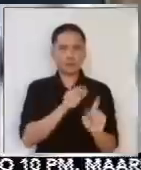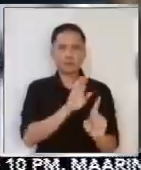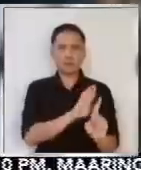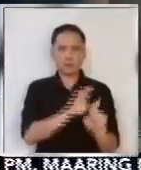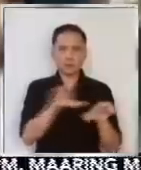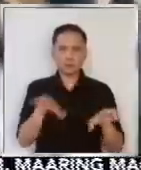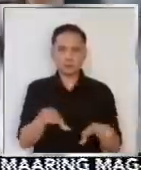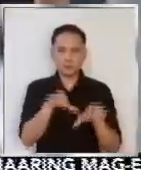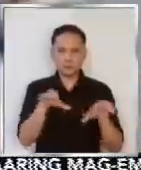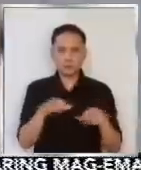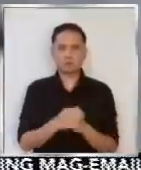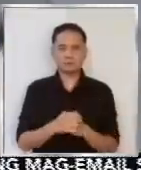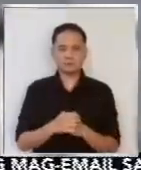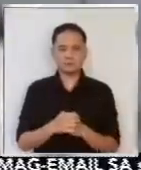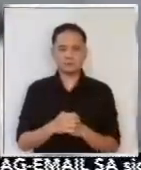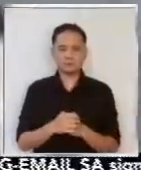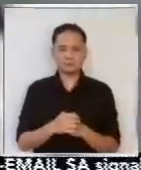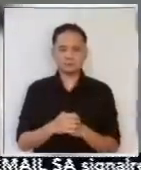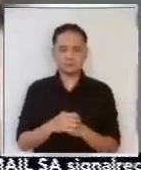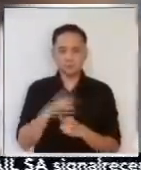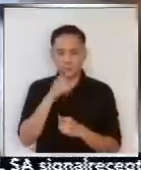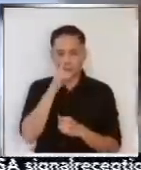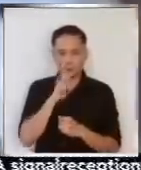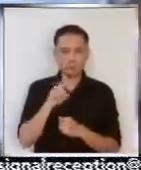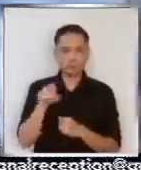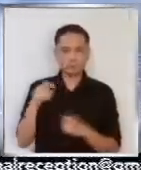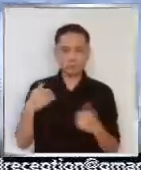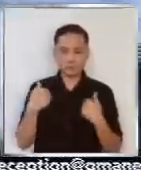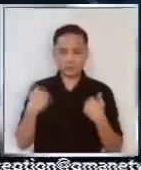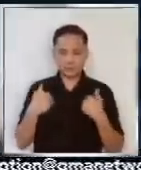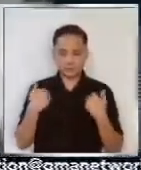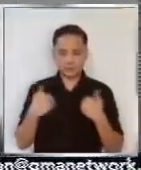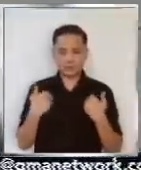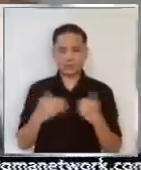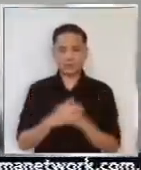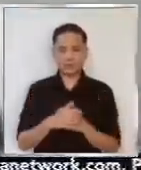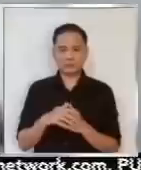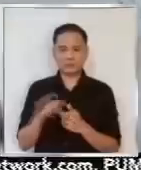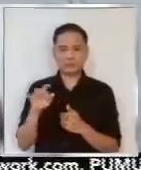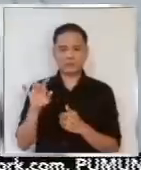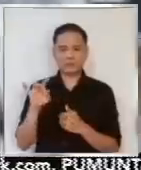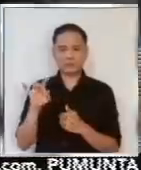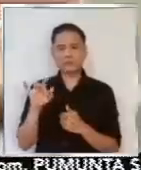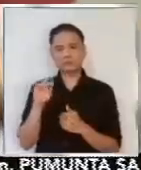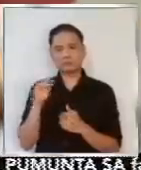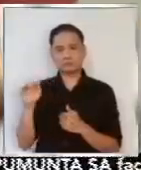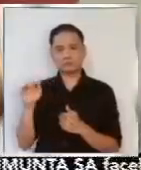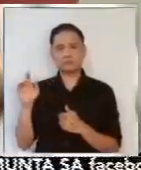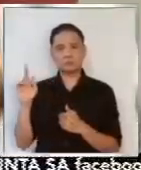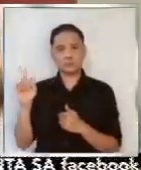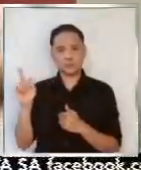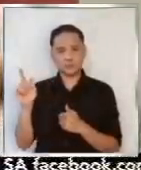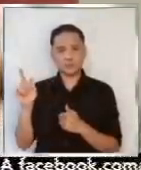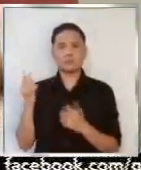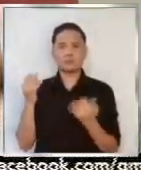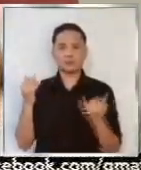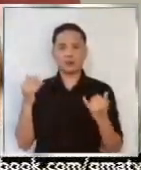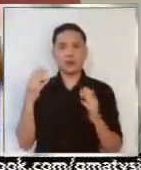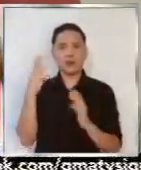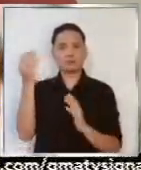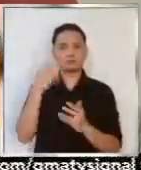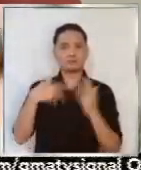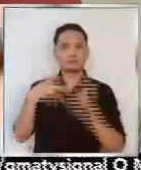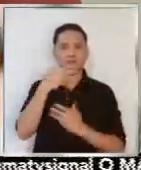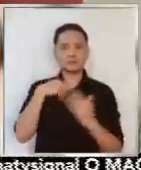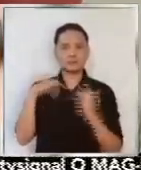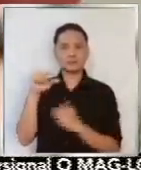hanggang 20, mga edad na bawal pang lumabas ngayong panahon ng general community quarantine. Dahil sa nabistong prank dito sa kulungan